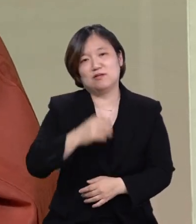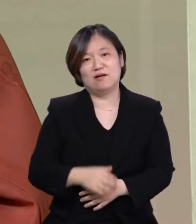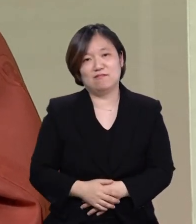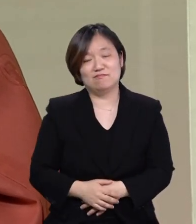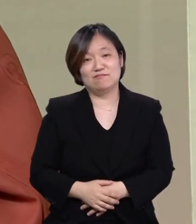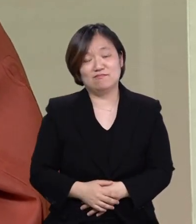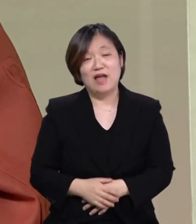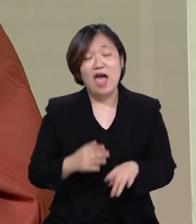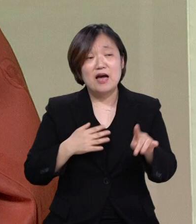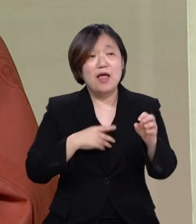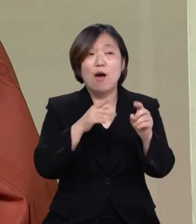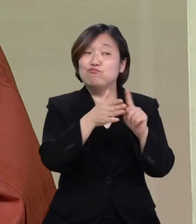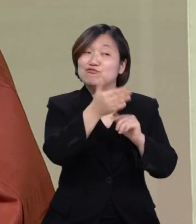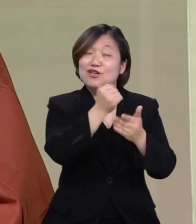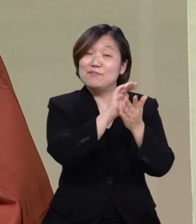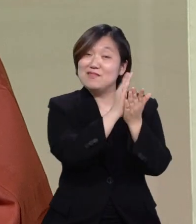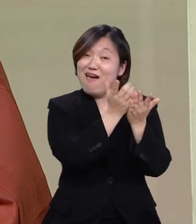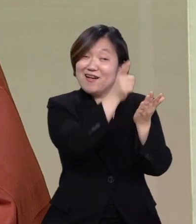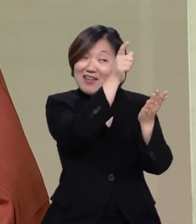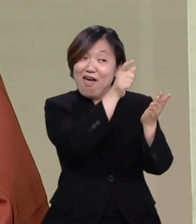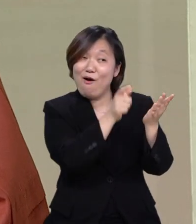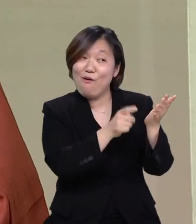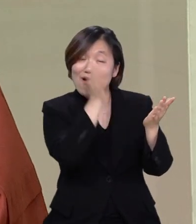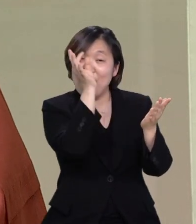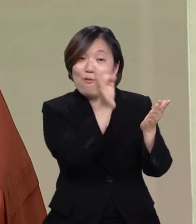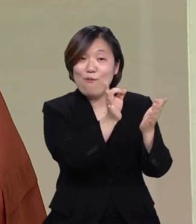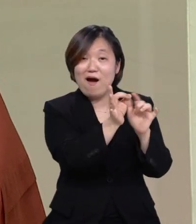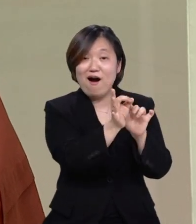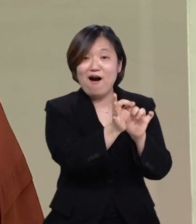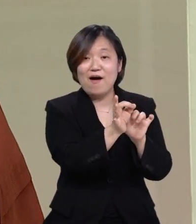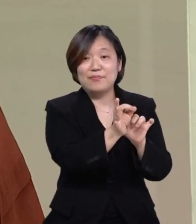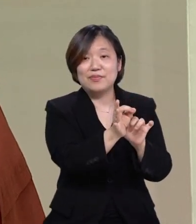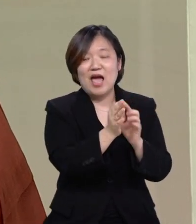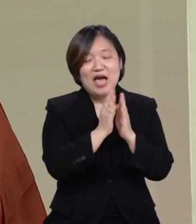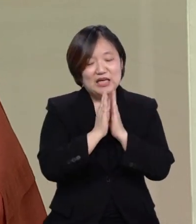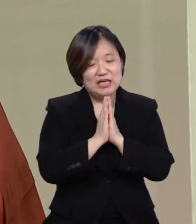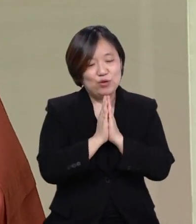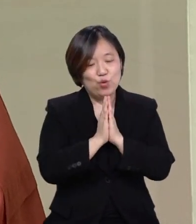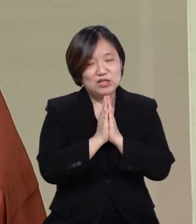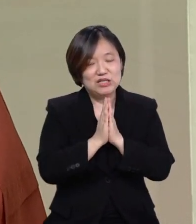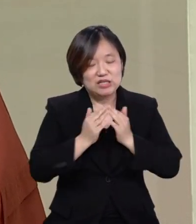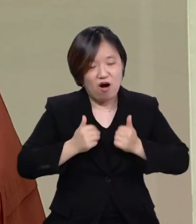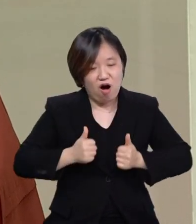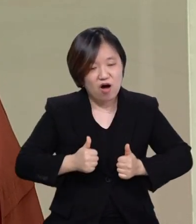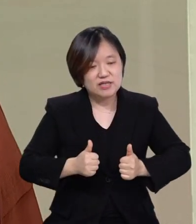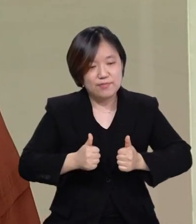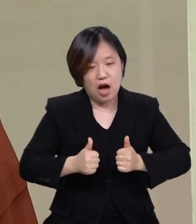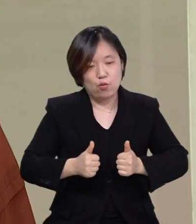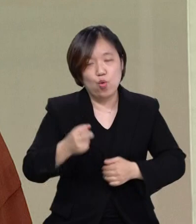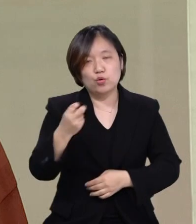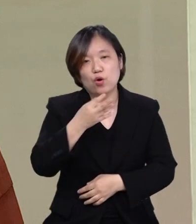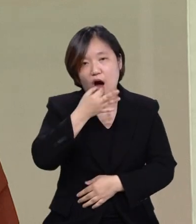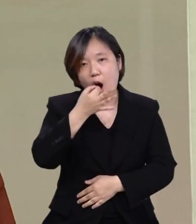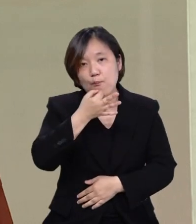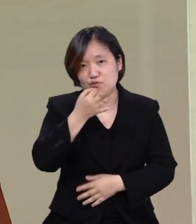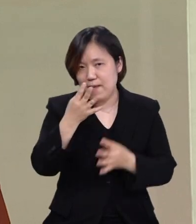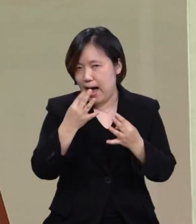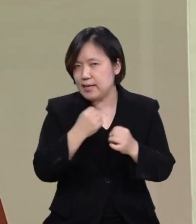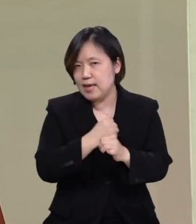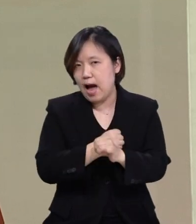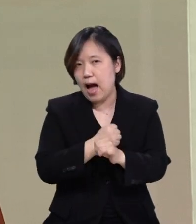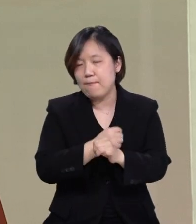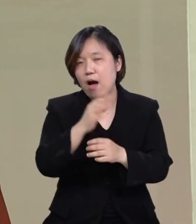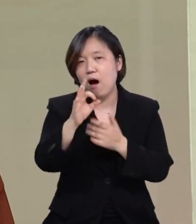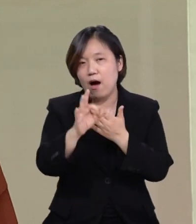밀교 경전이나 큰스님들 법문을 보면 지도를 열심히 하고 염불을 많이 하면 그